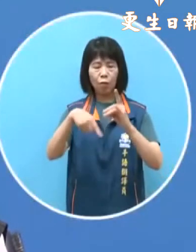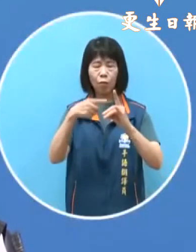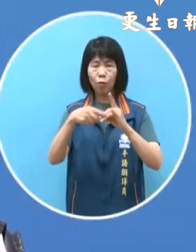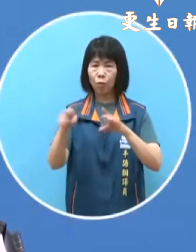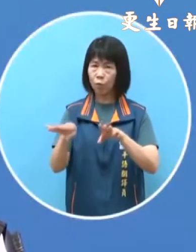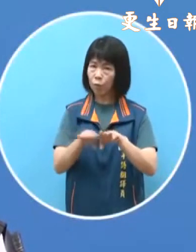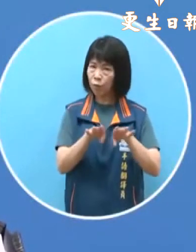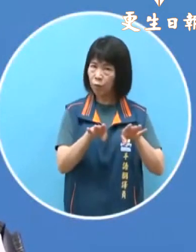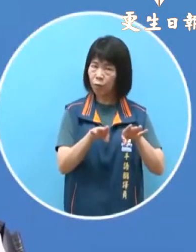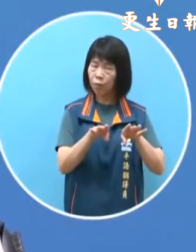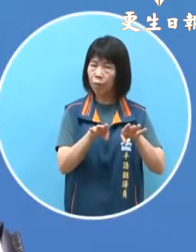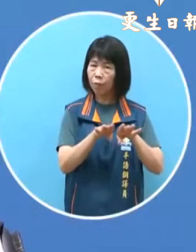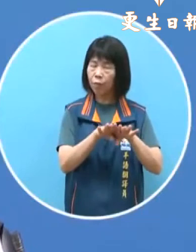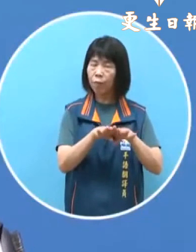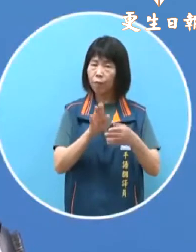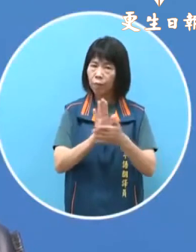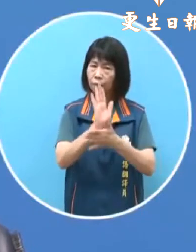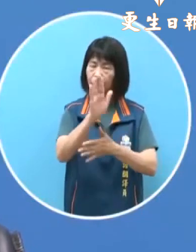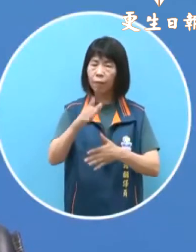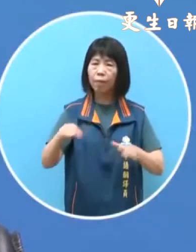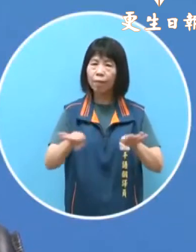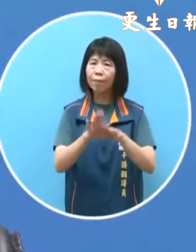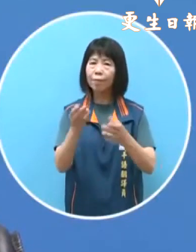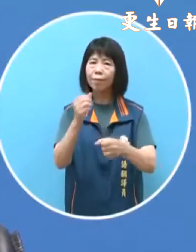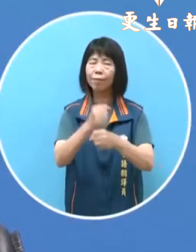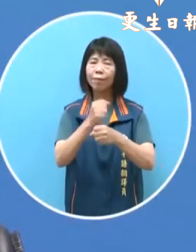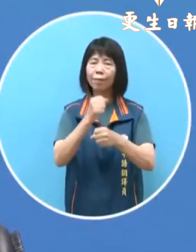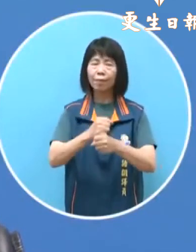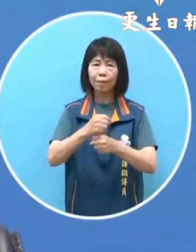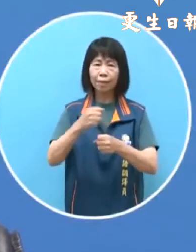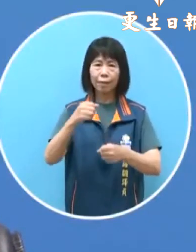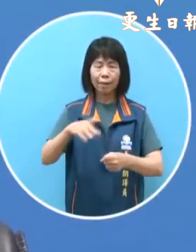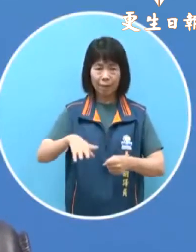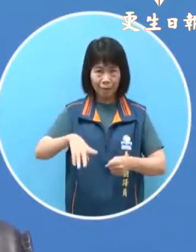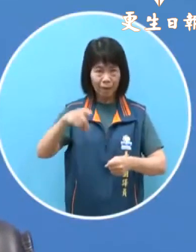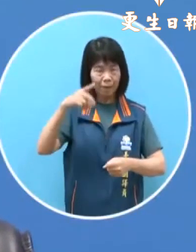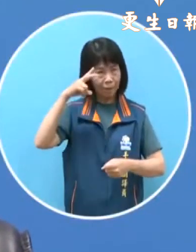节开始上班的第一天，我们就可以来预约。